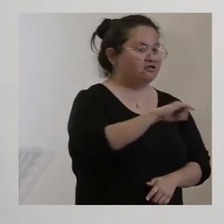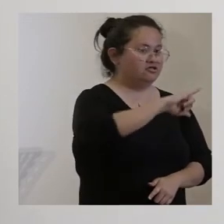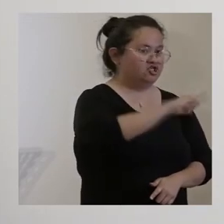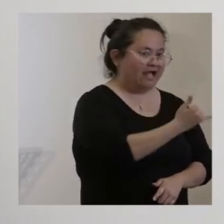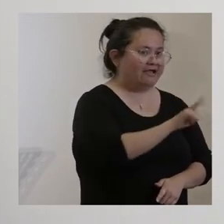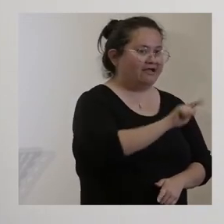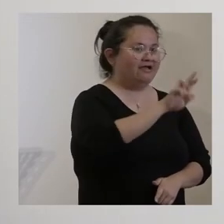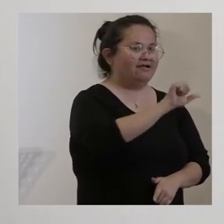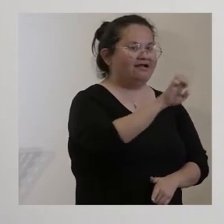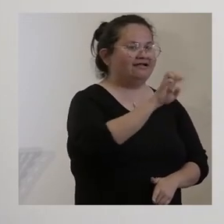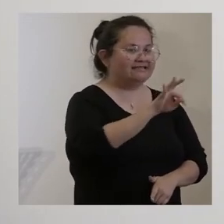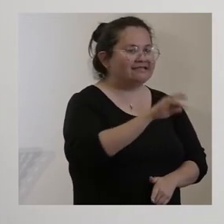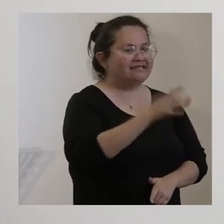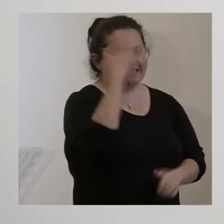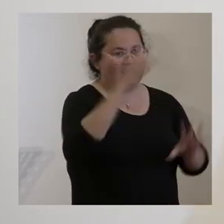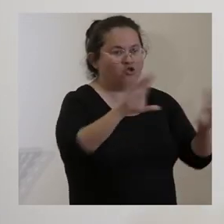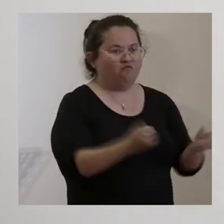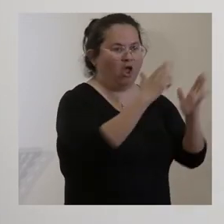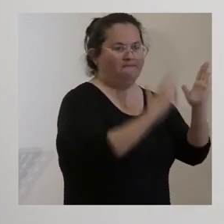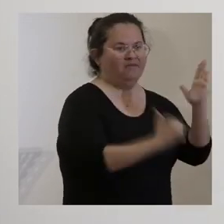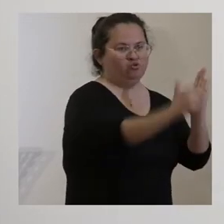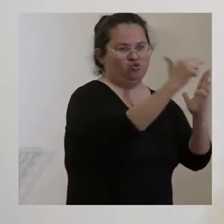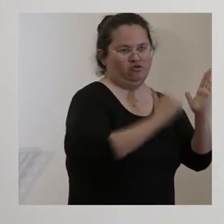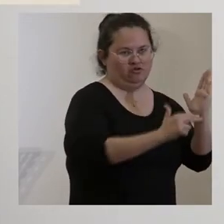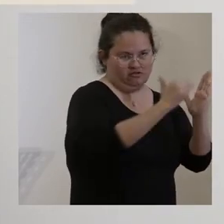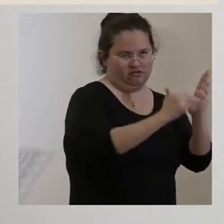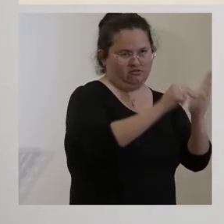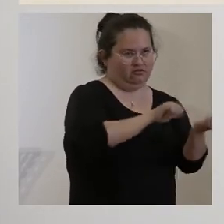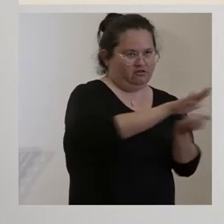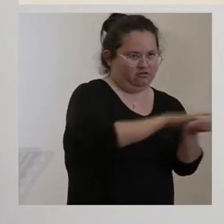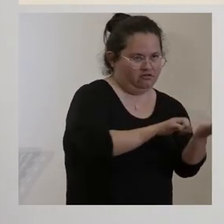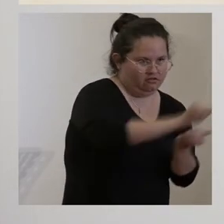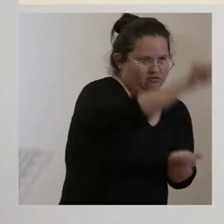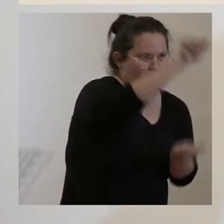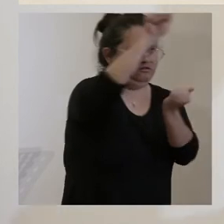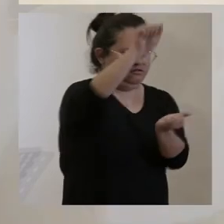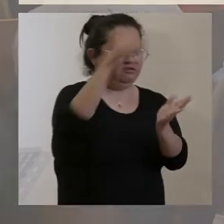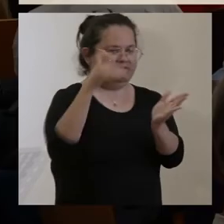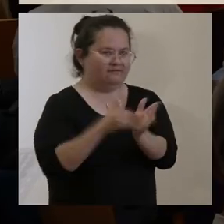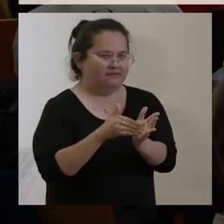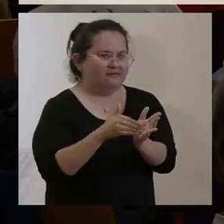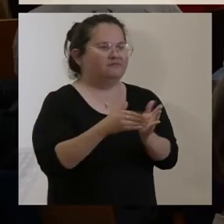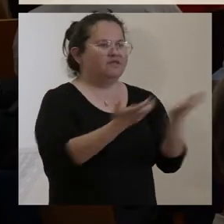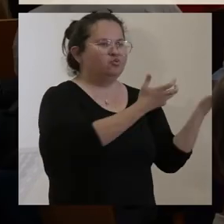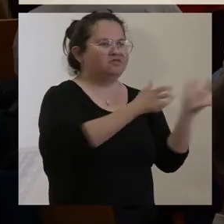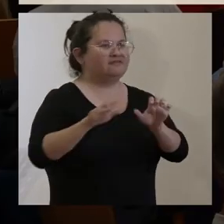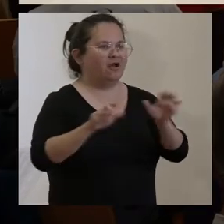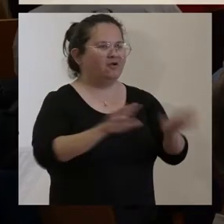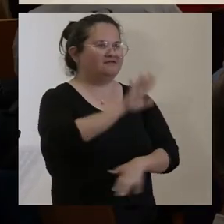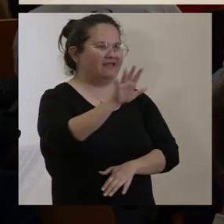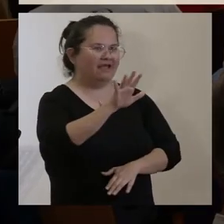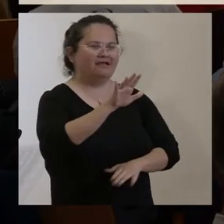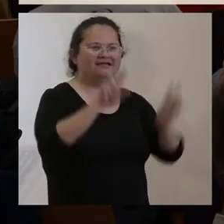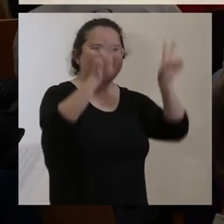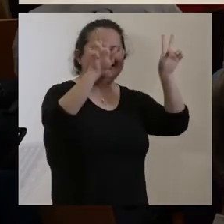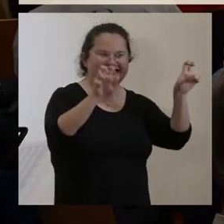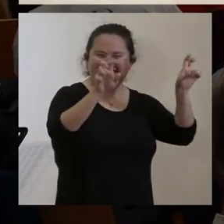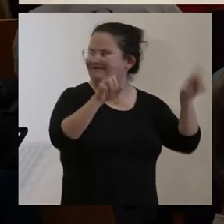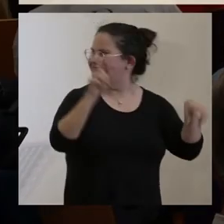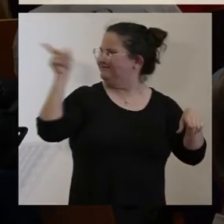représenter comme propriétaire dans son estampe réalisée en 1805 et intitulée « Femme mulâtre de la